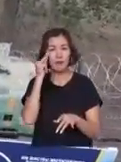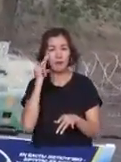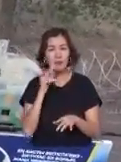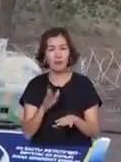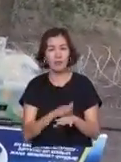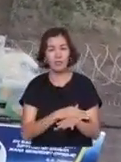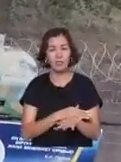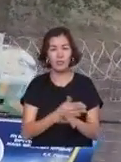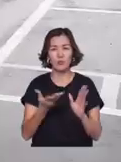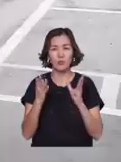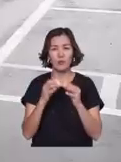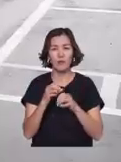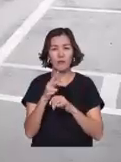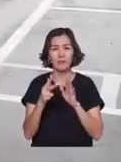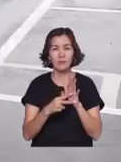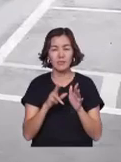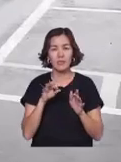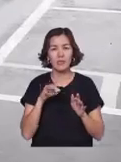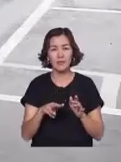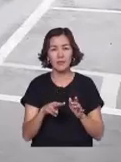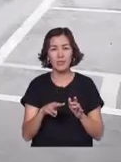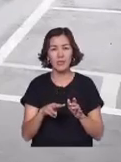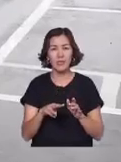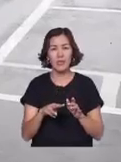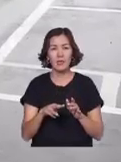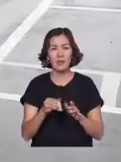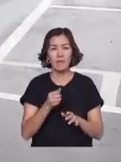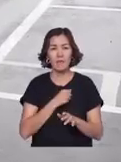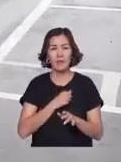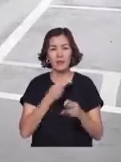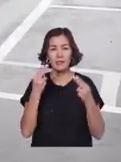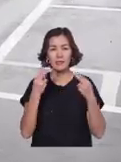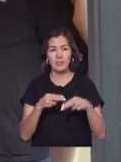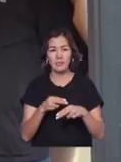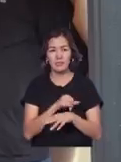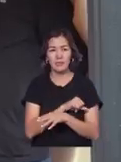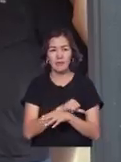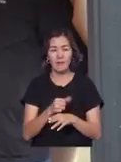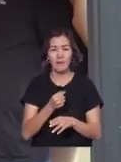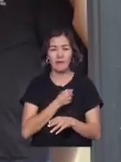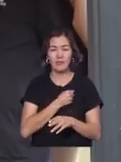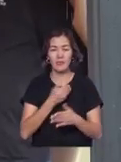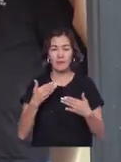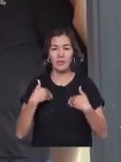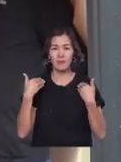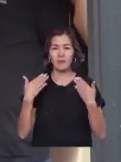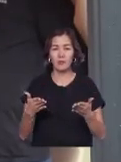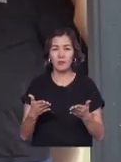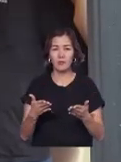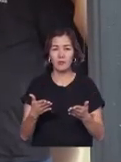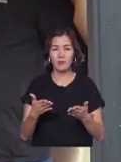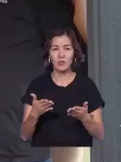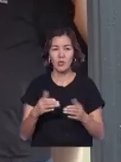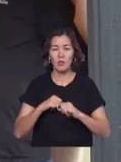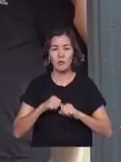протяженностью в почти 18 километров. За время существования погранзаставы, солдаты и офицеры армии продемонстрировали исключительное